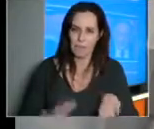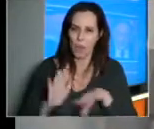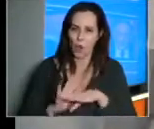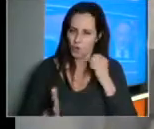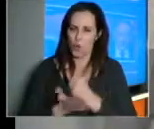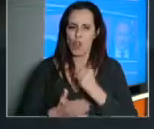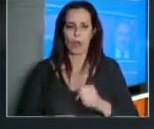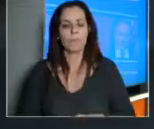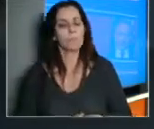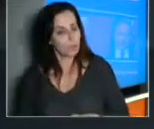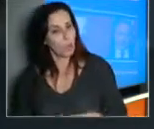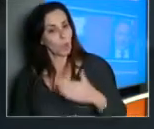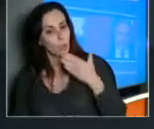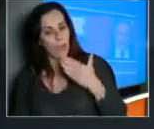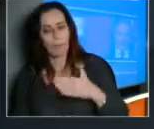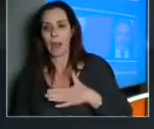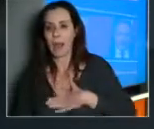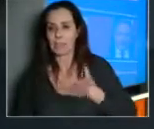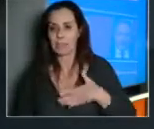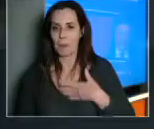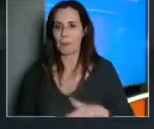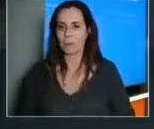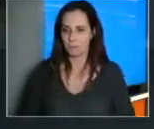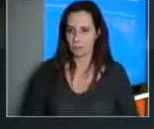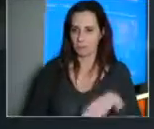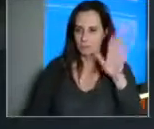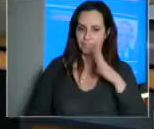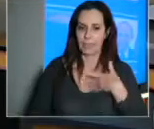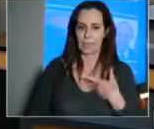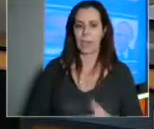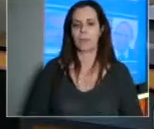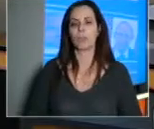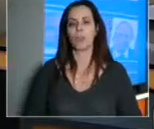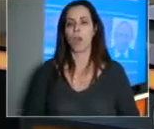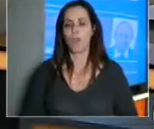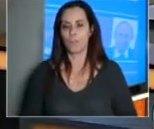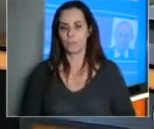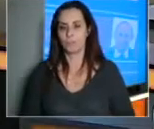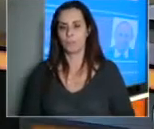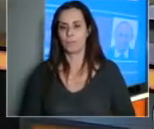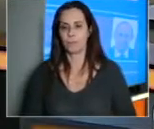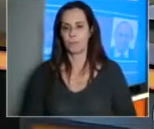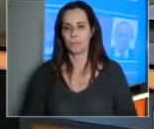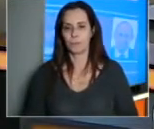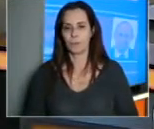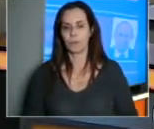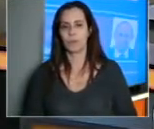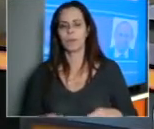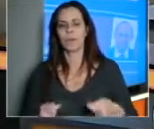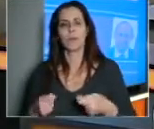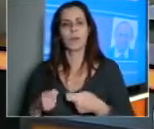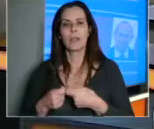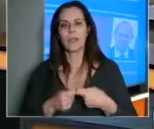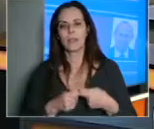זה החוק שיהיה. איציק סודרי, תודה רבה לך. תודה רבה, חג שמח. יום טוב. תודה רבה וחג שמח. טוב, אנחנו נמשיך עם הנושא הבא. ארגון